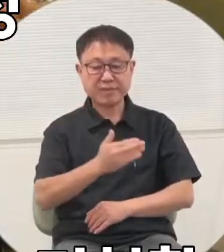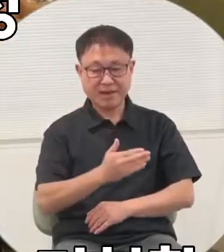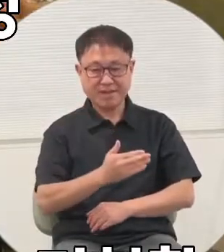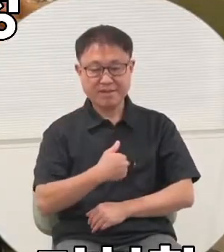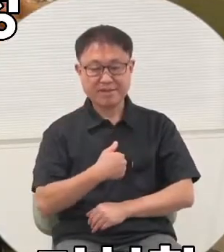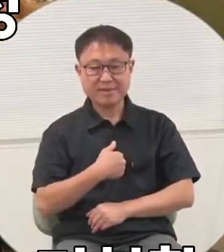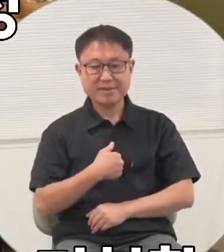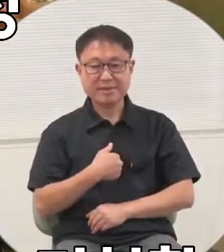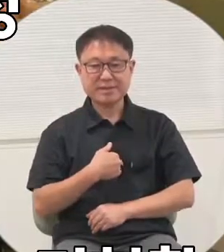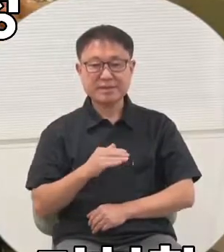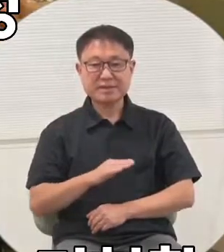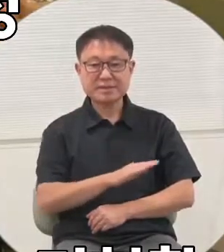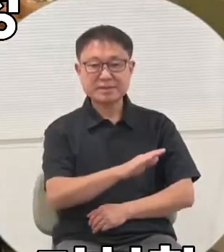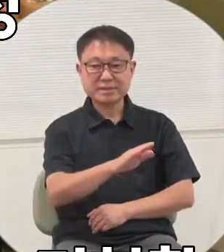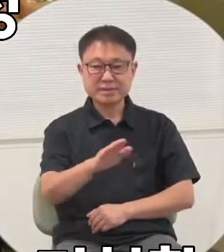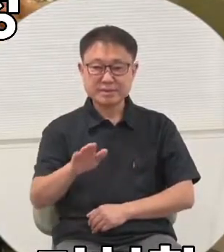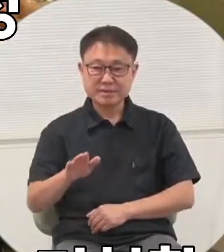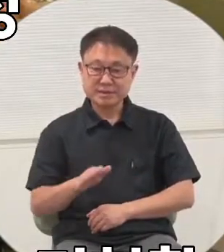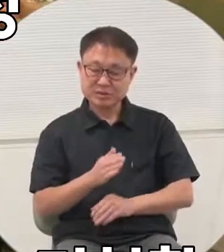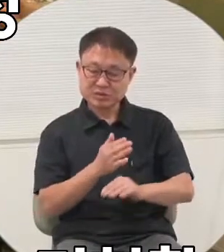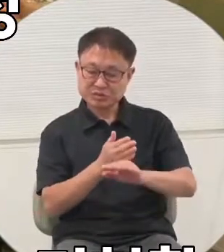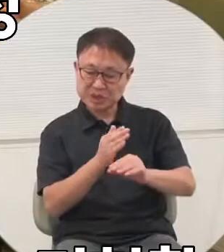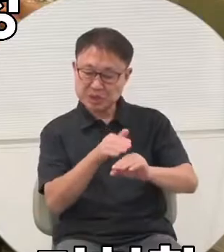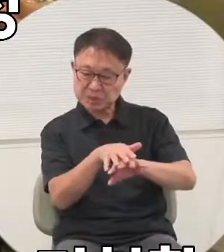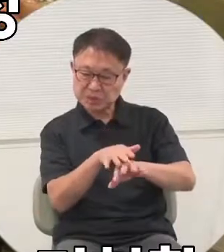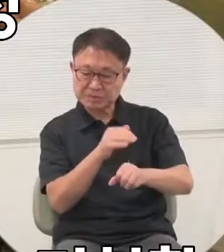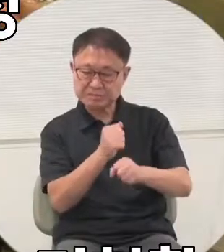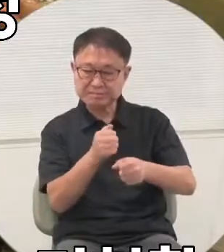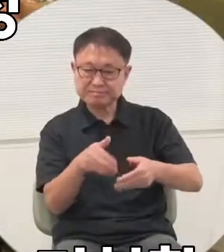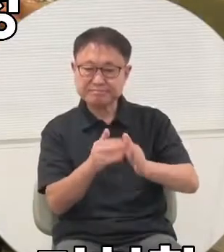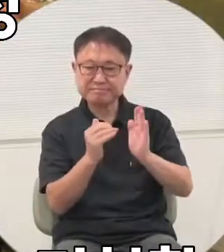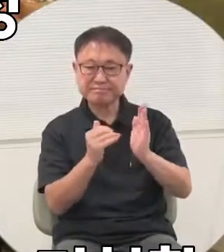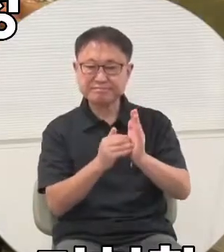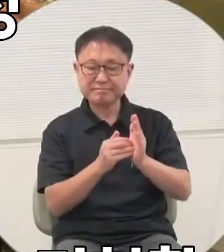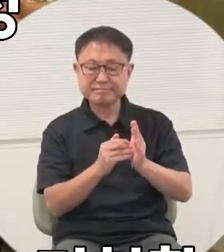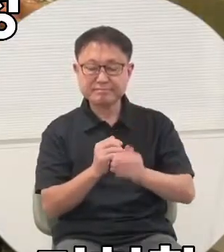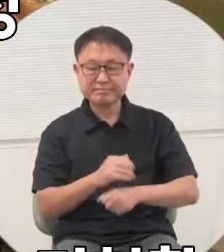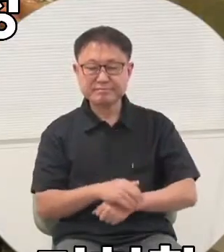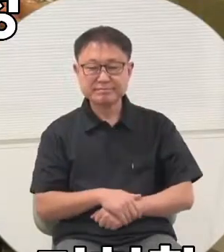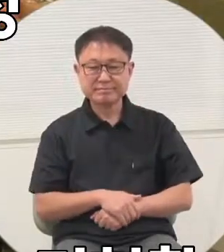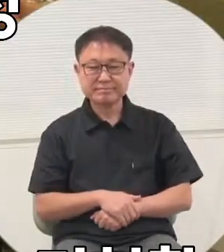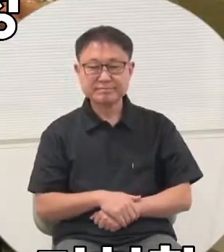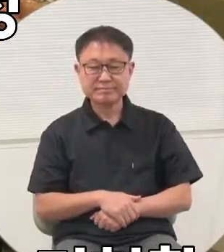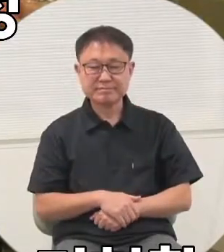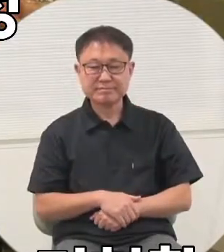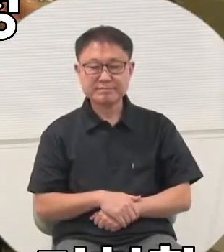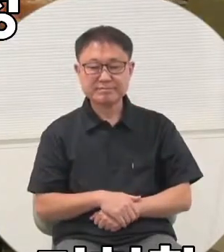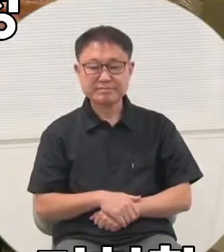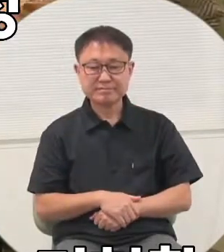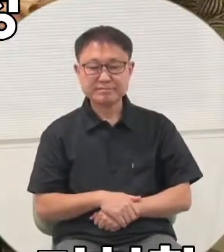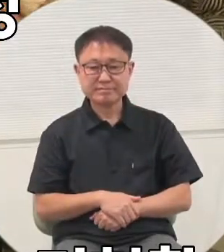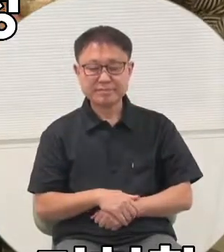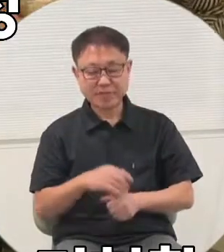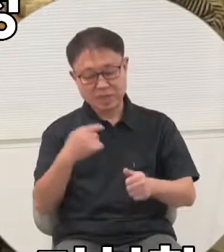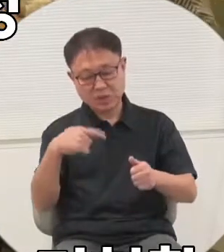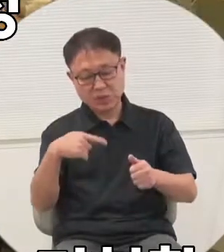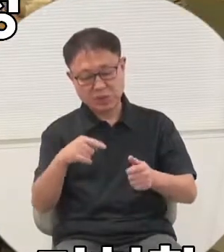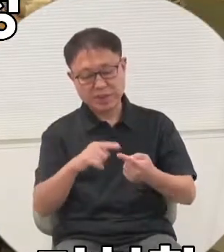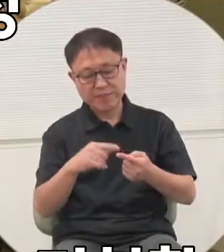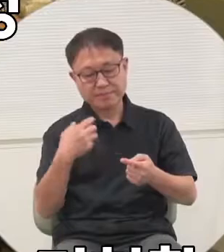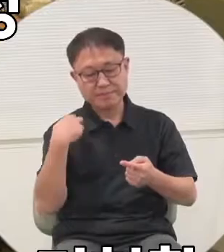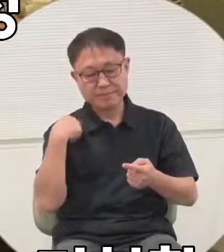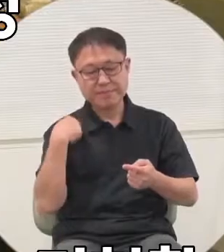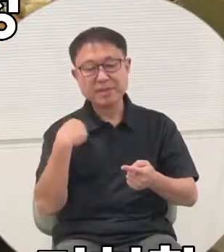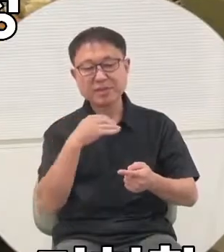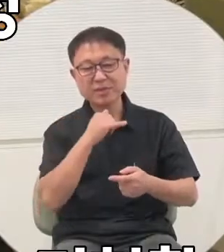2014년도부터는 저희가 중간 지원 조직 만들었죠. 그래서 이제 파트들이 있을 때 주로 교육을 좀 담당을